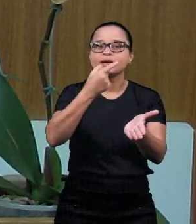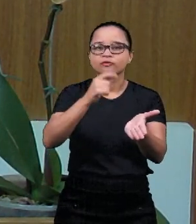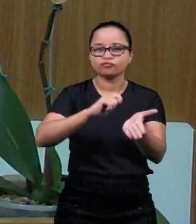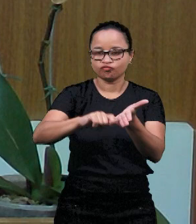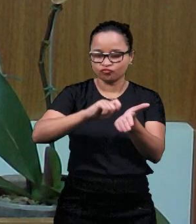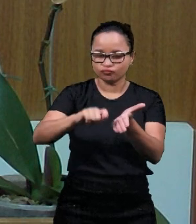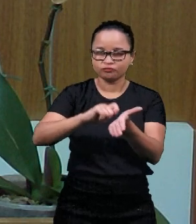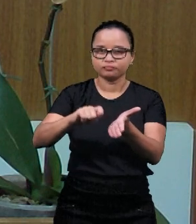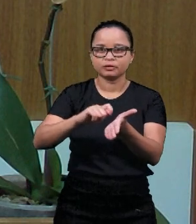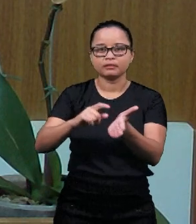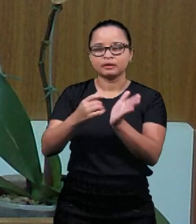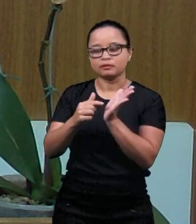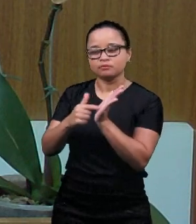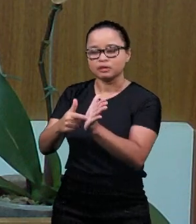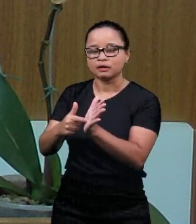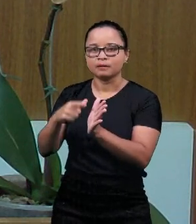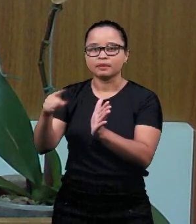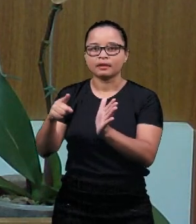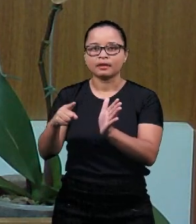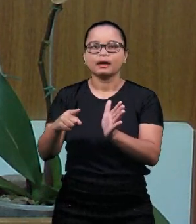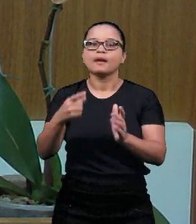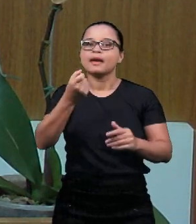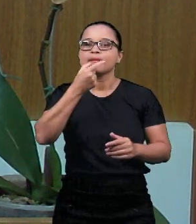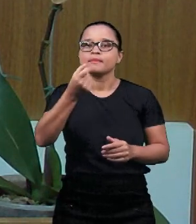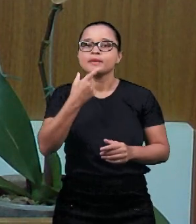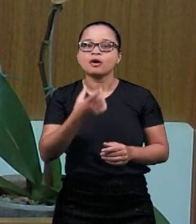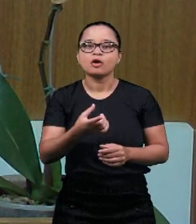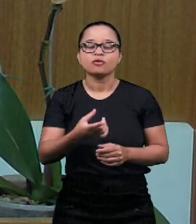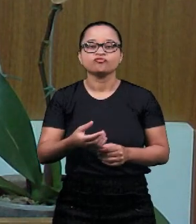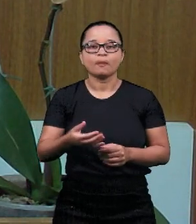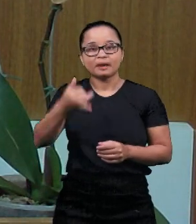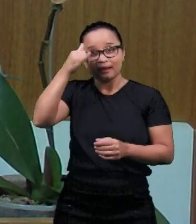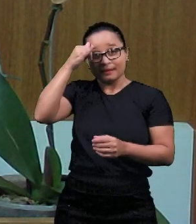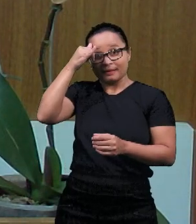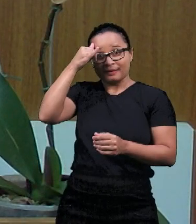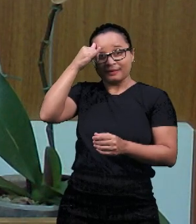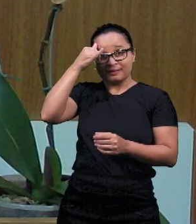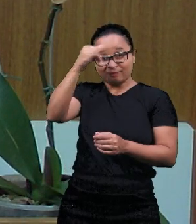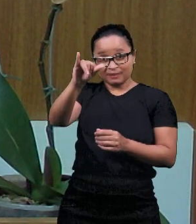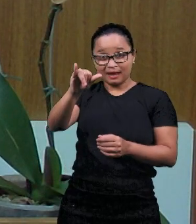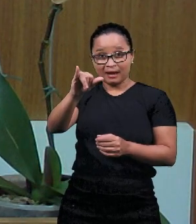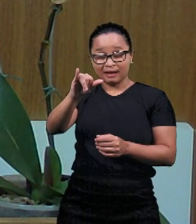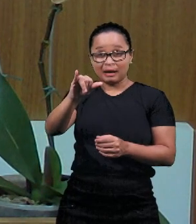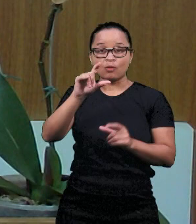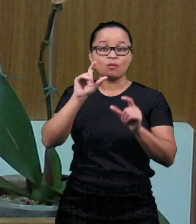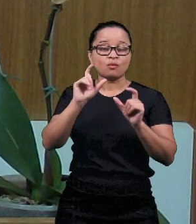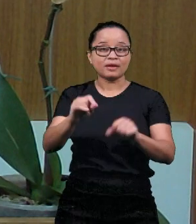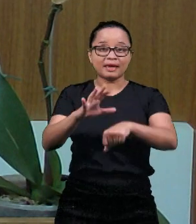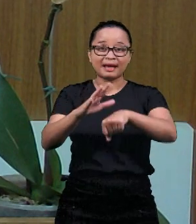qui coupent tout de suite cet aspect virulent